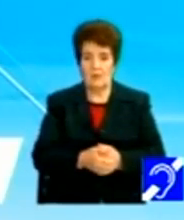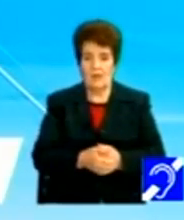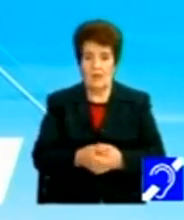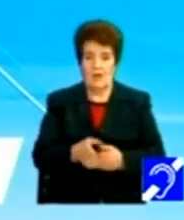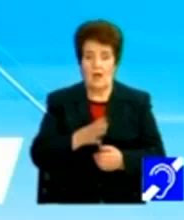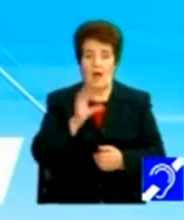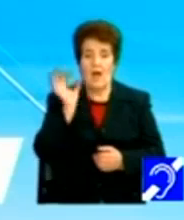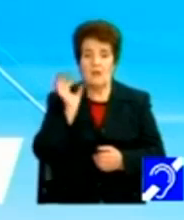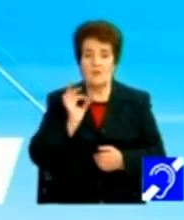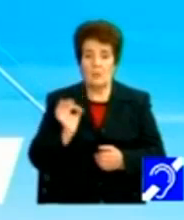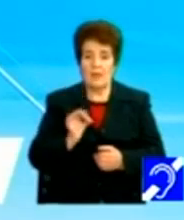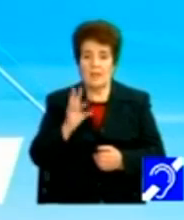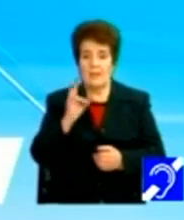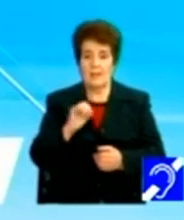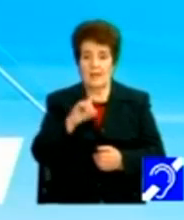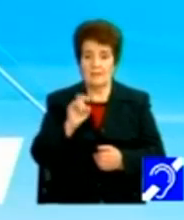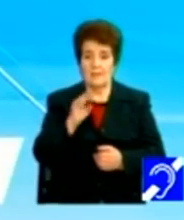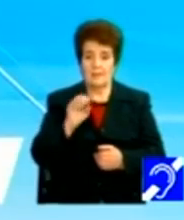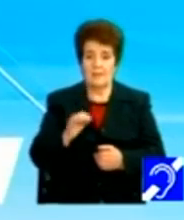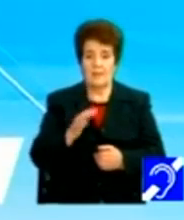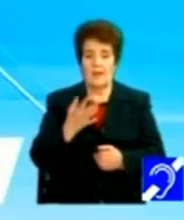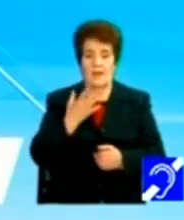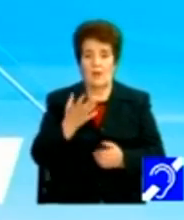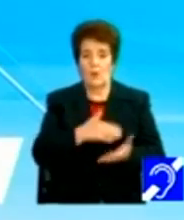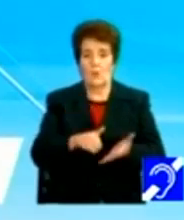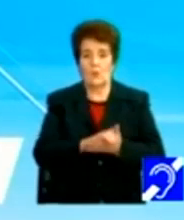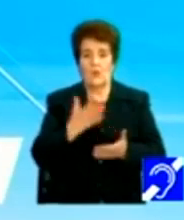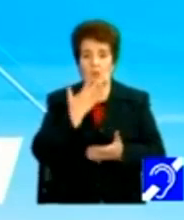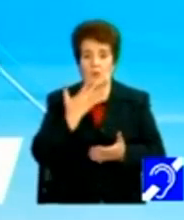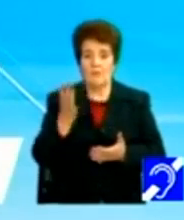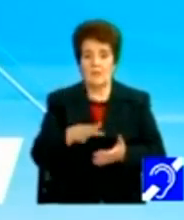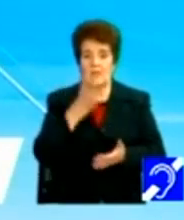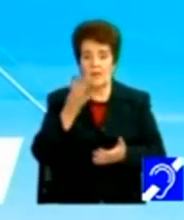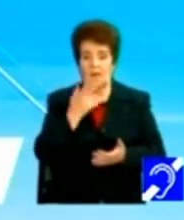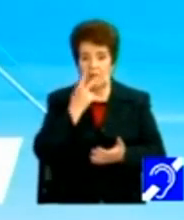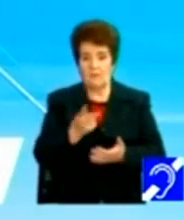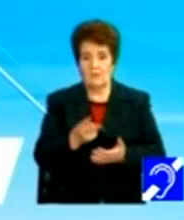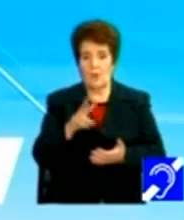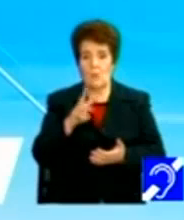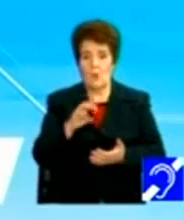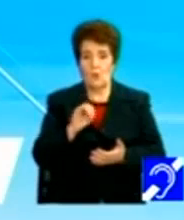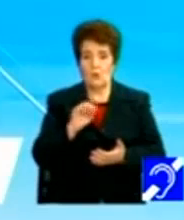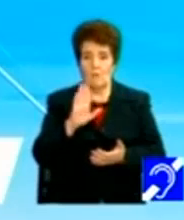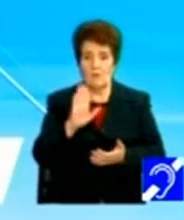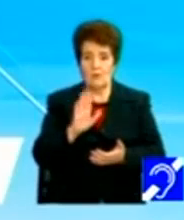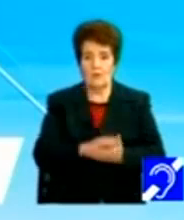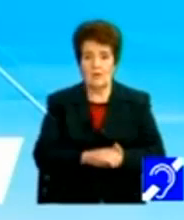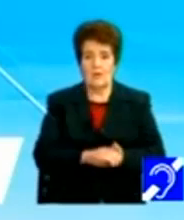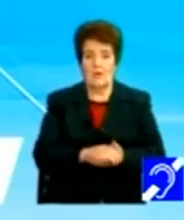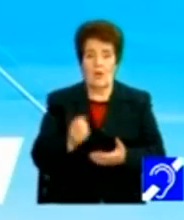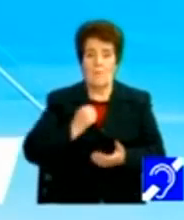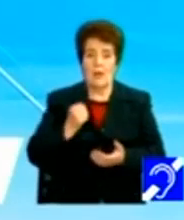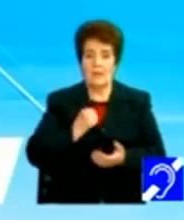ai Germaniei naziste, au fost Uniunea Sovietică. Iată Stalin bucuros că a semnat pactul Ribbentrop-Molotov. Iată